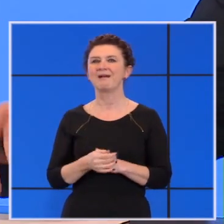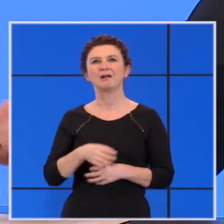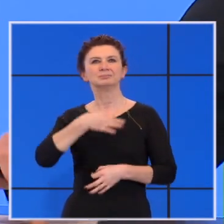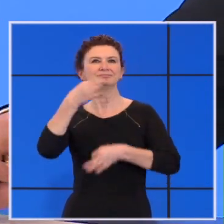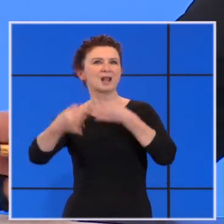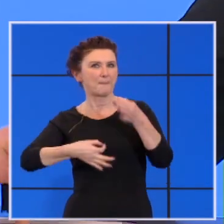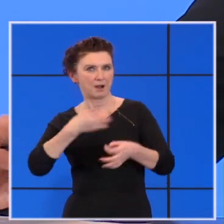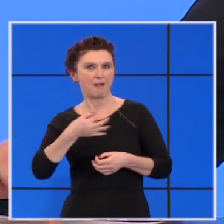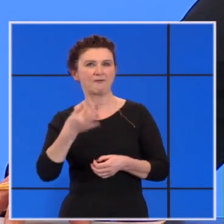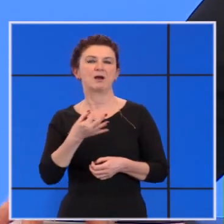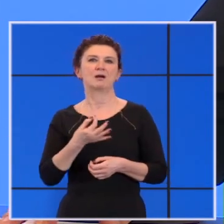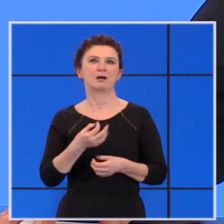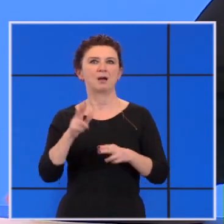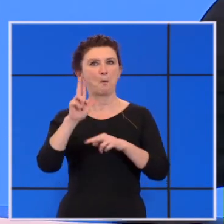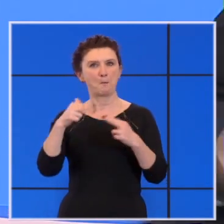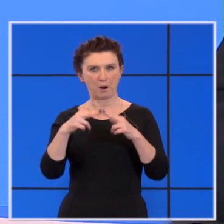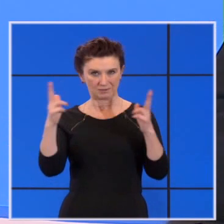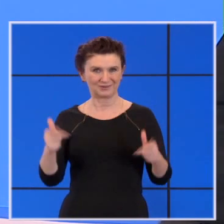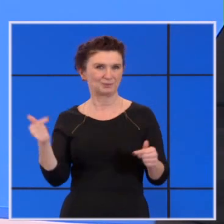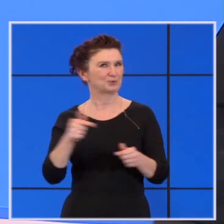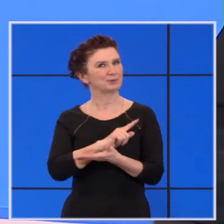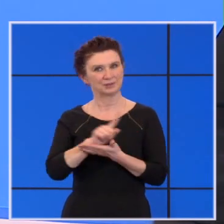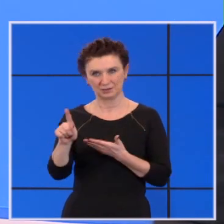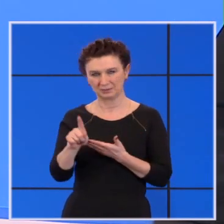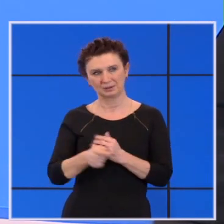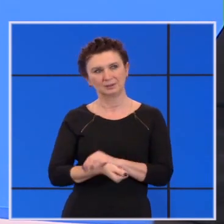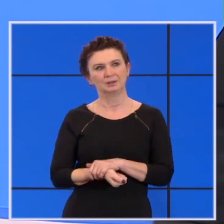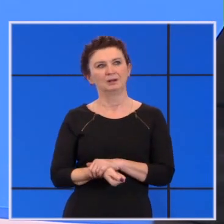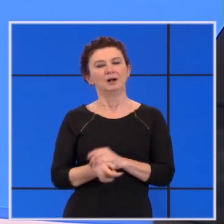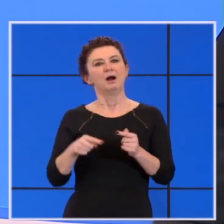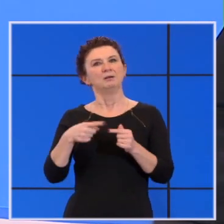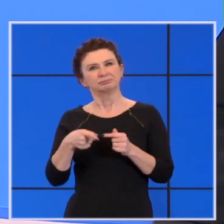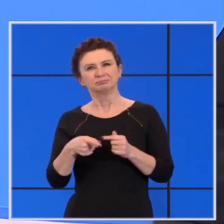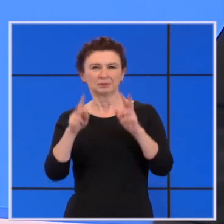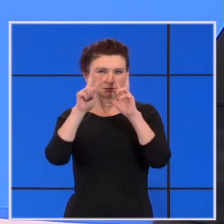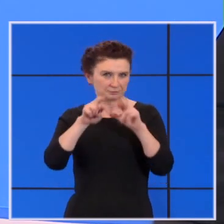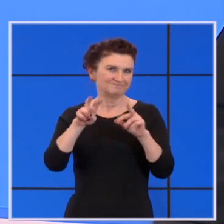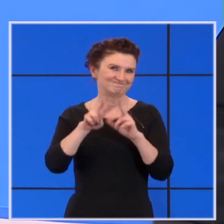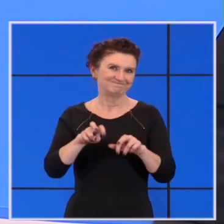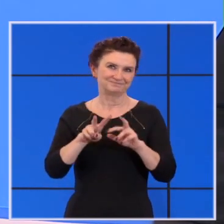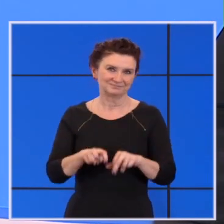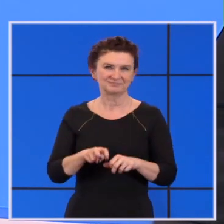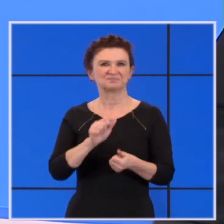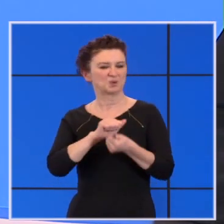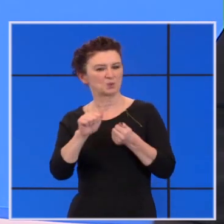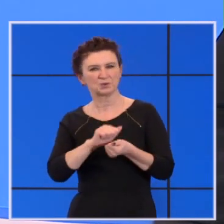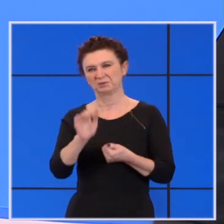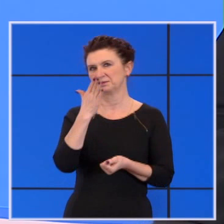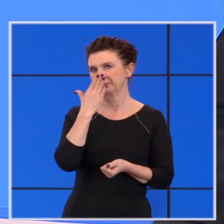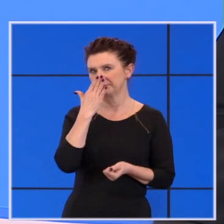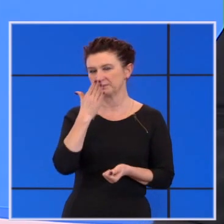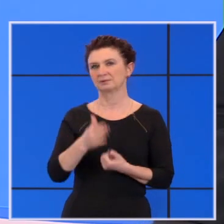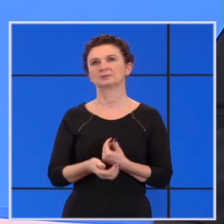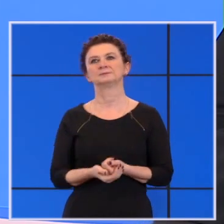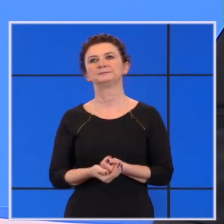musi nastąpić jak najszybciej, oczywiście po wstępnej ocenie tych uszkodzeń